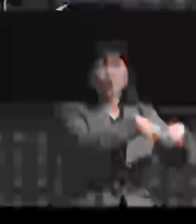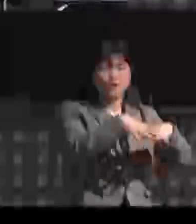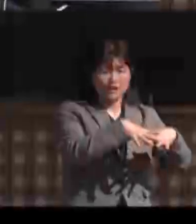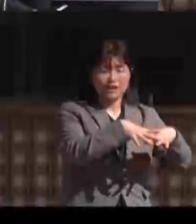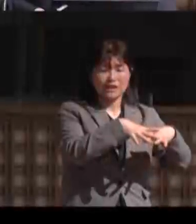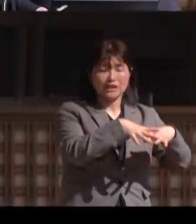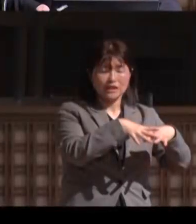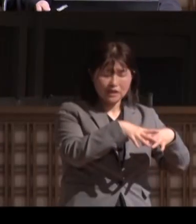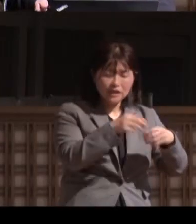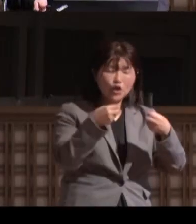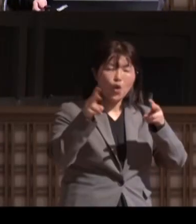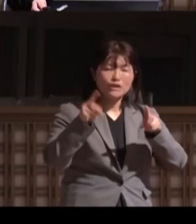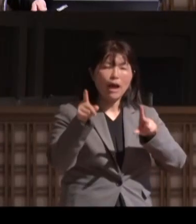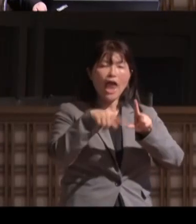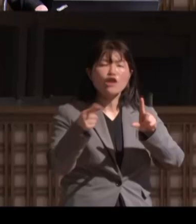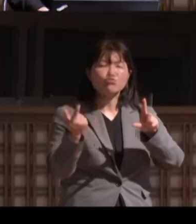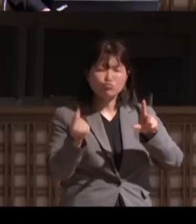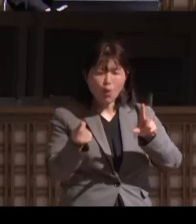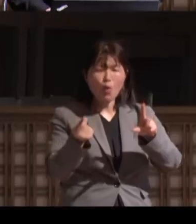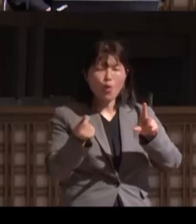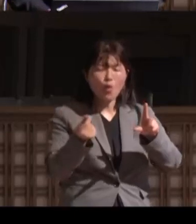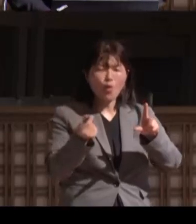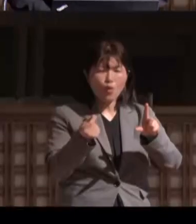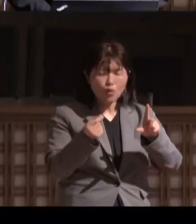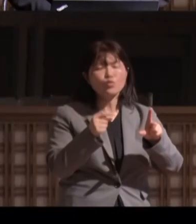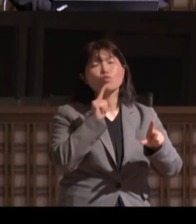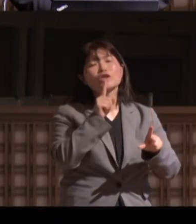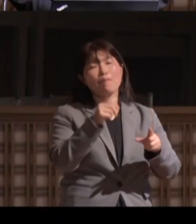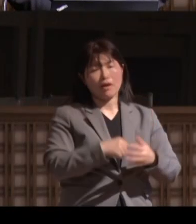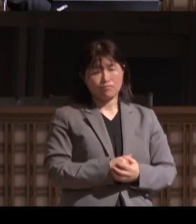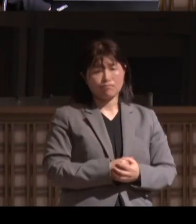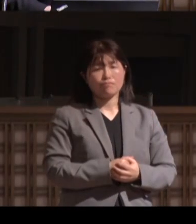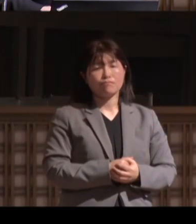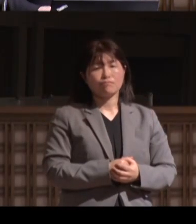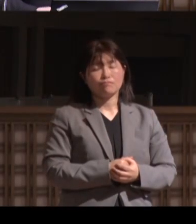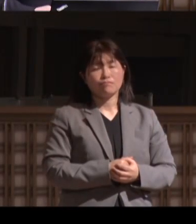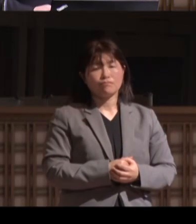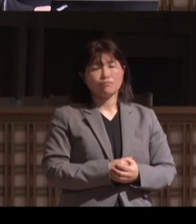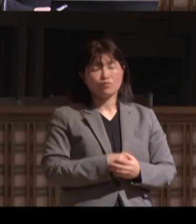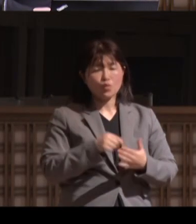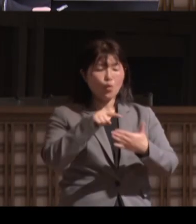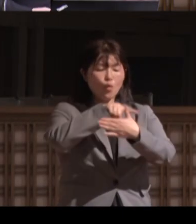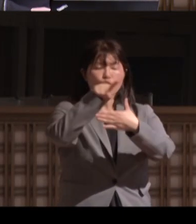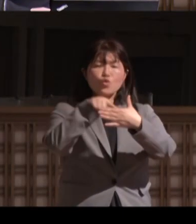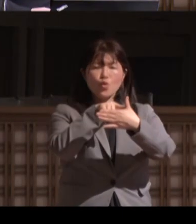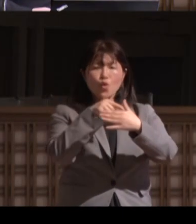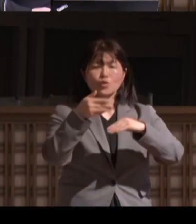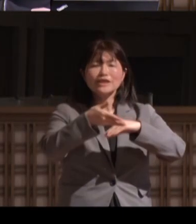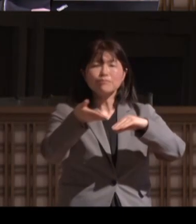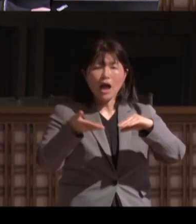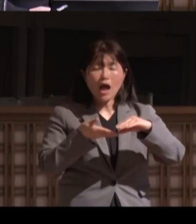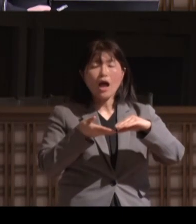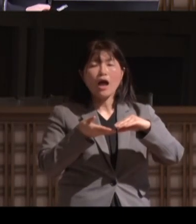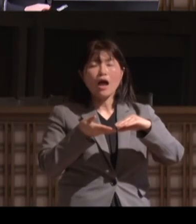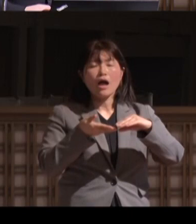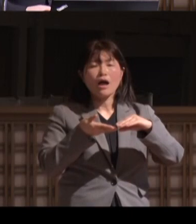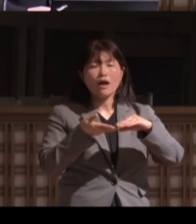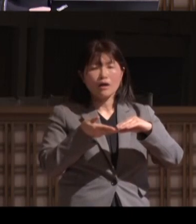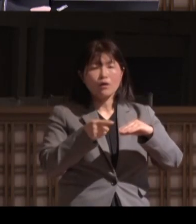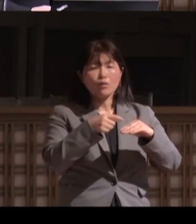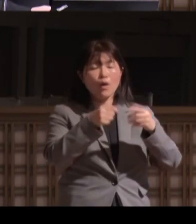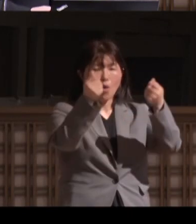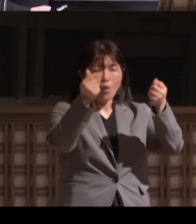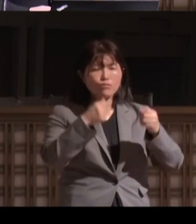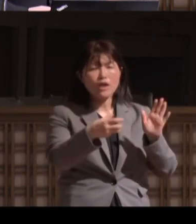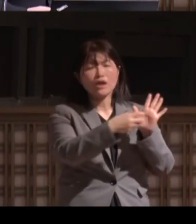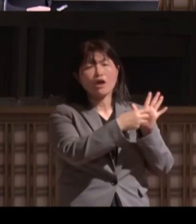言えば広島エルモに相当いたしますまこの能島ではですねえご覧のようにこれホームページに載っております